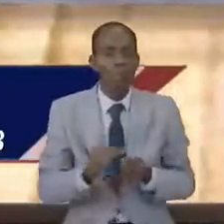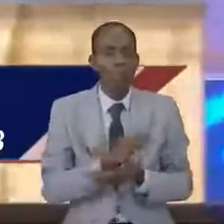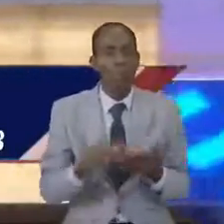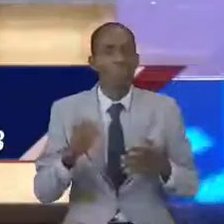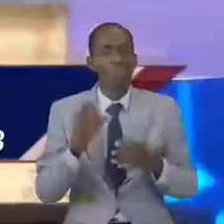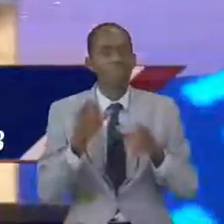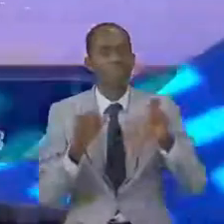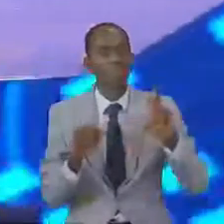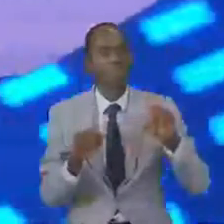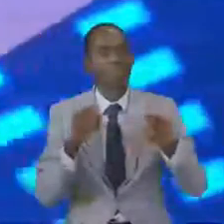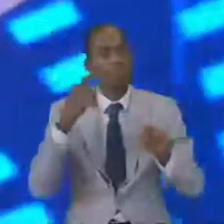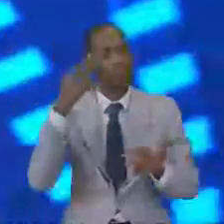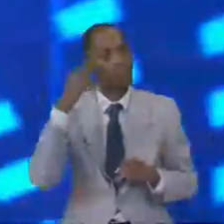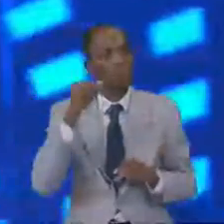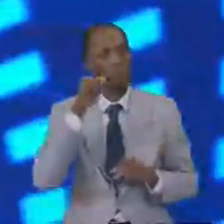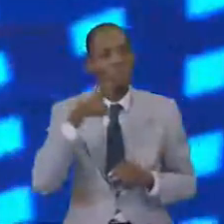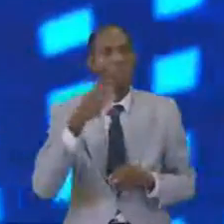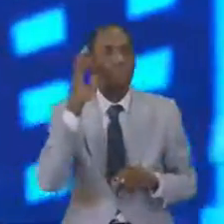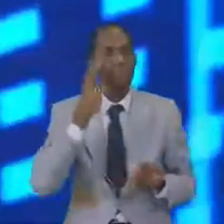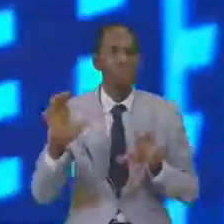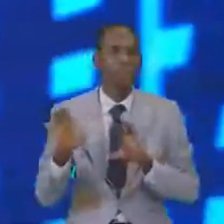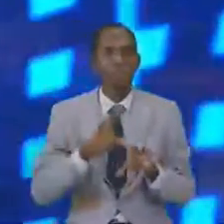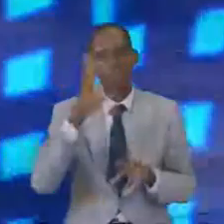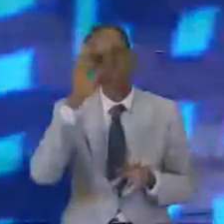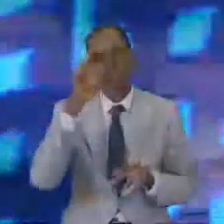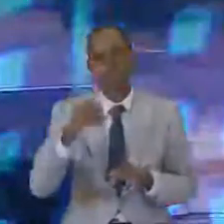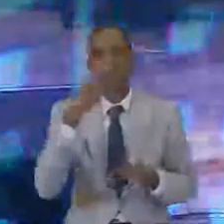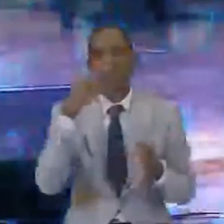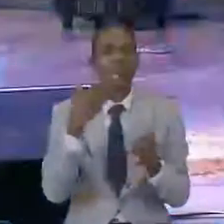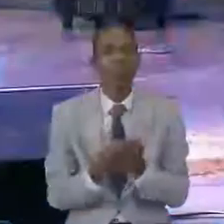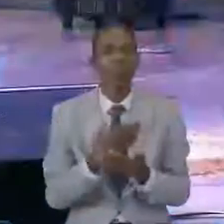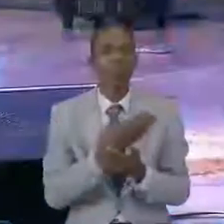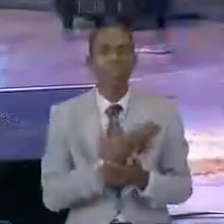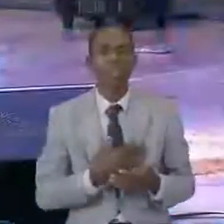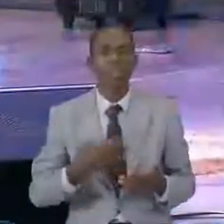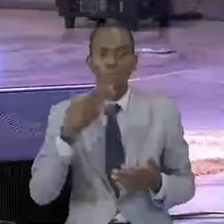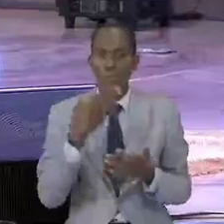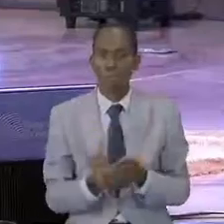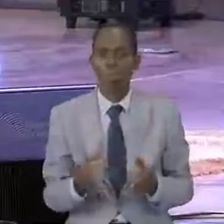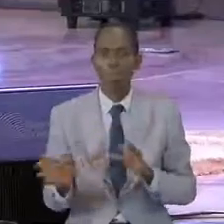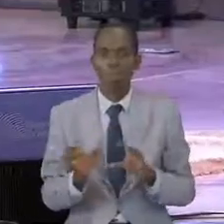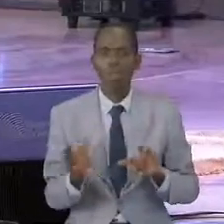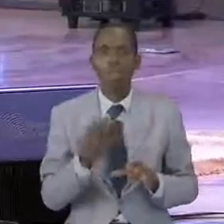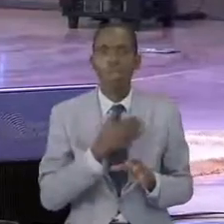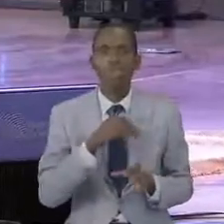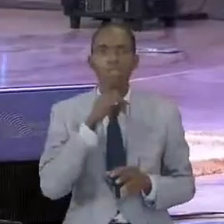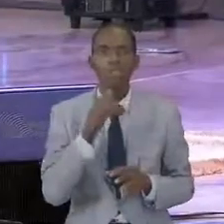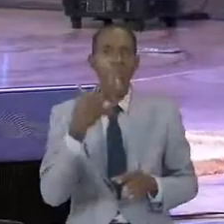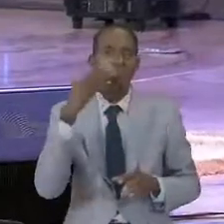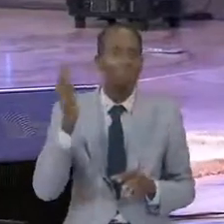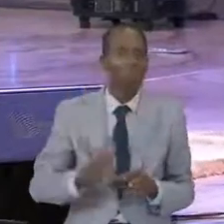elle lui fait du bien faire du bien et non du